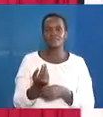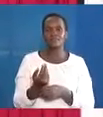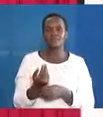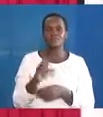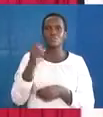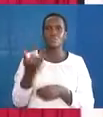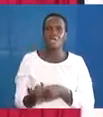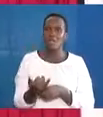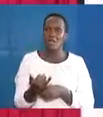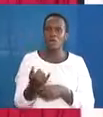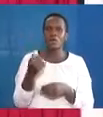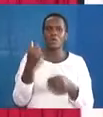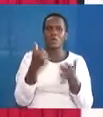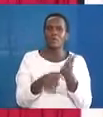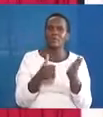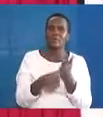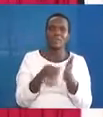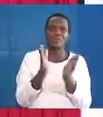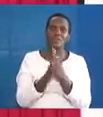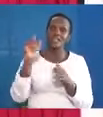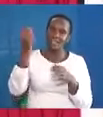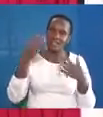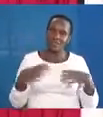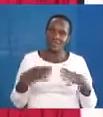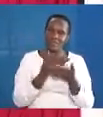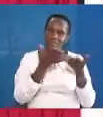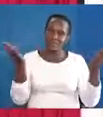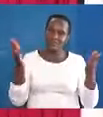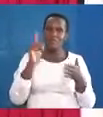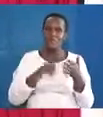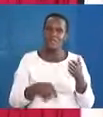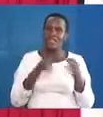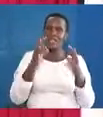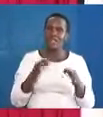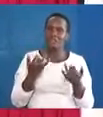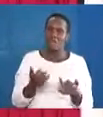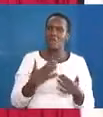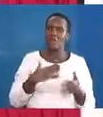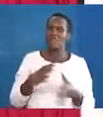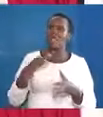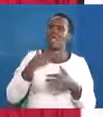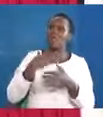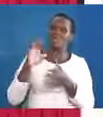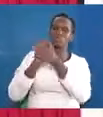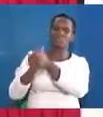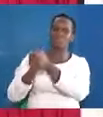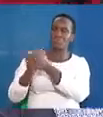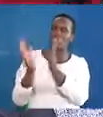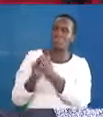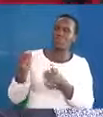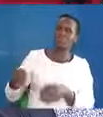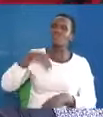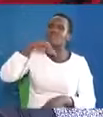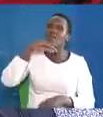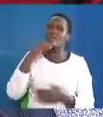Sasa ubaya uko wapi, wa Kenya wenzangu? Nikireach out pia kwa ndugu yangu ndio tuweze kuongeza hiyo